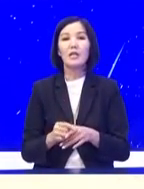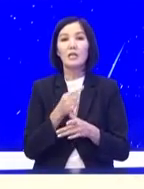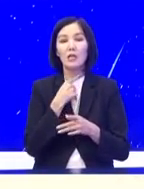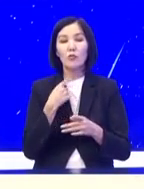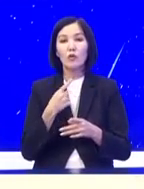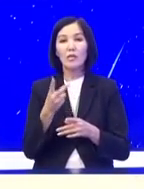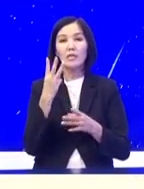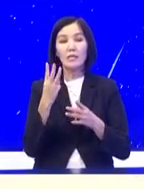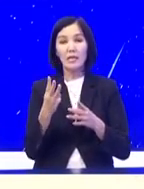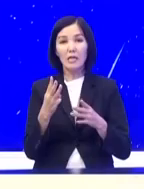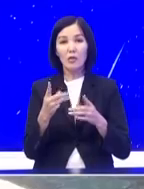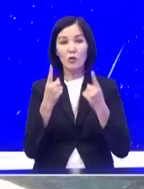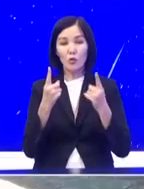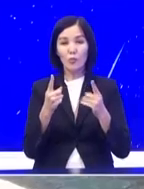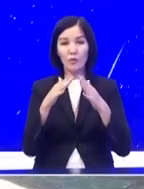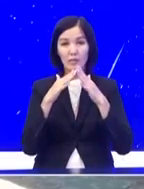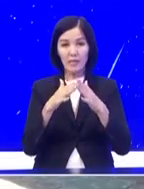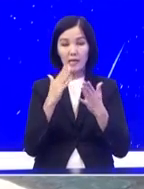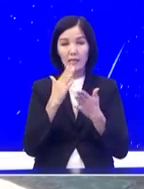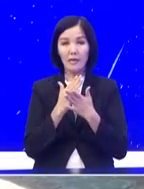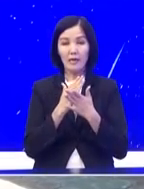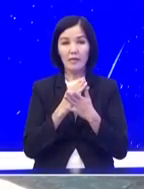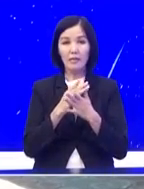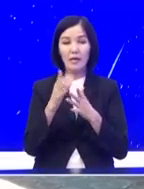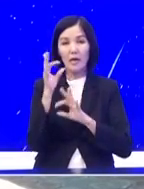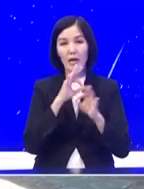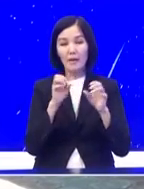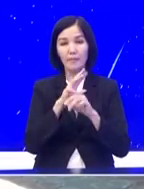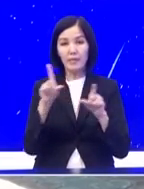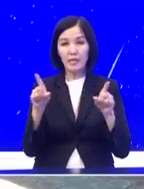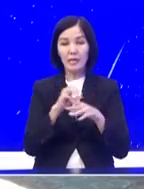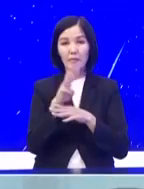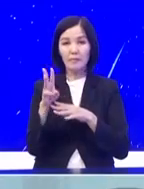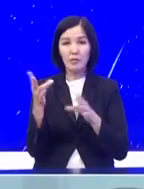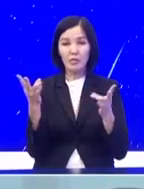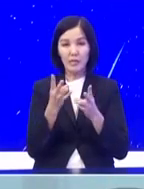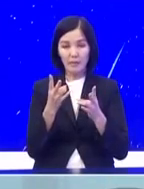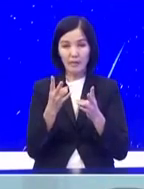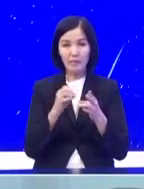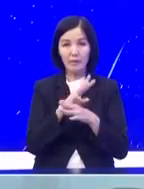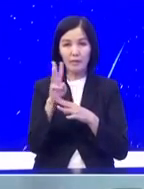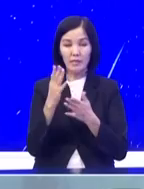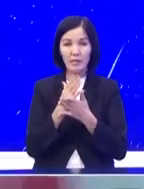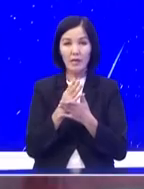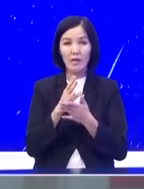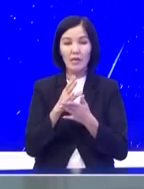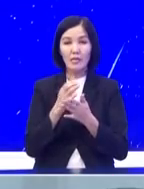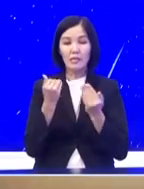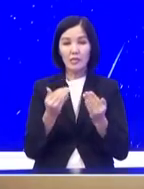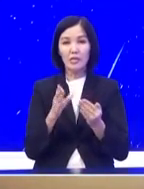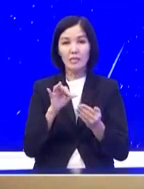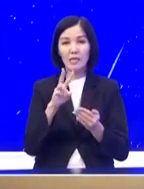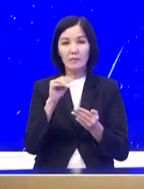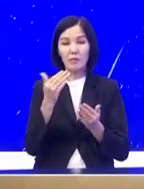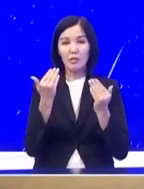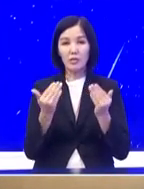крупных аптечных склада и 142 аптеки. Почти каждая точка обеспечена необходимыми средствами. В дефиците только аспирин, так как спрос на него